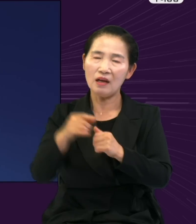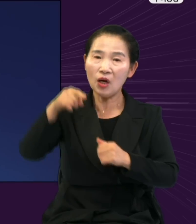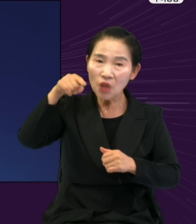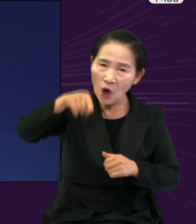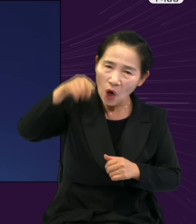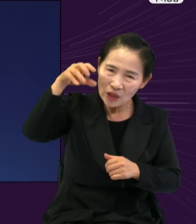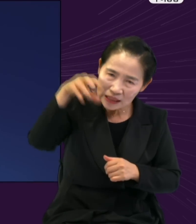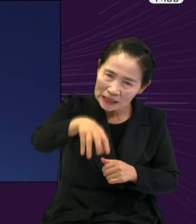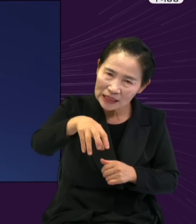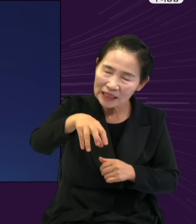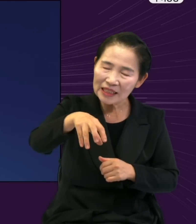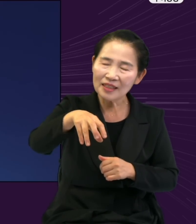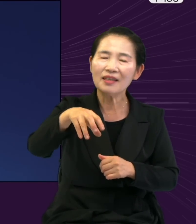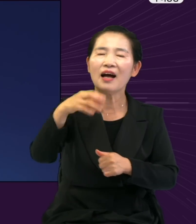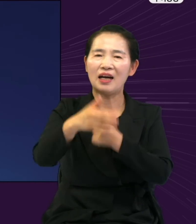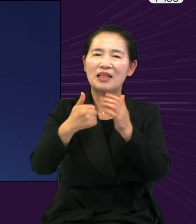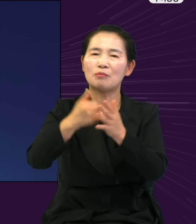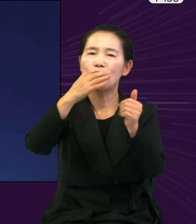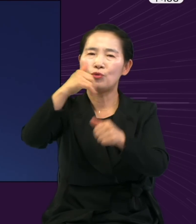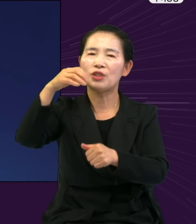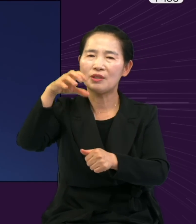땅이었던 것 같습니다.